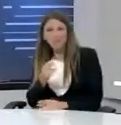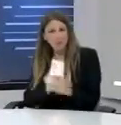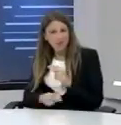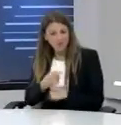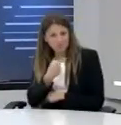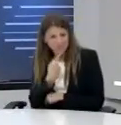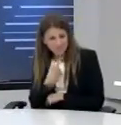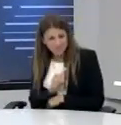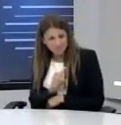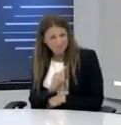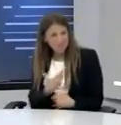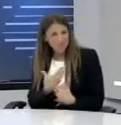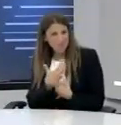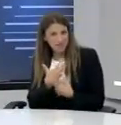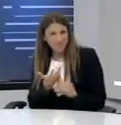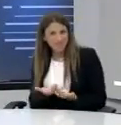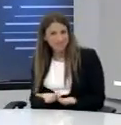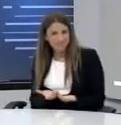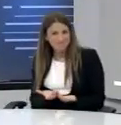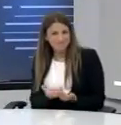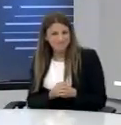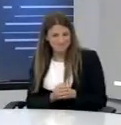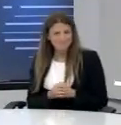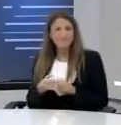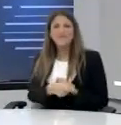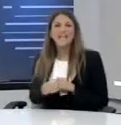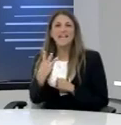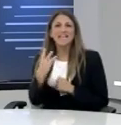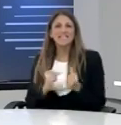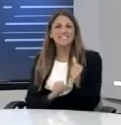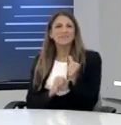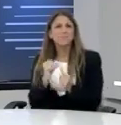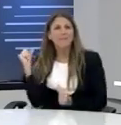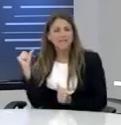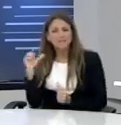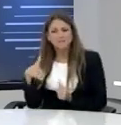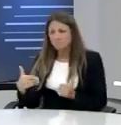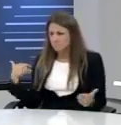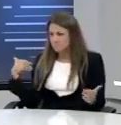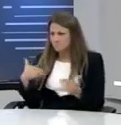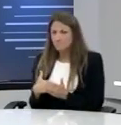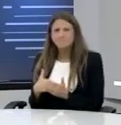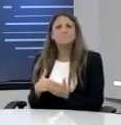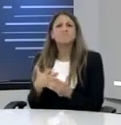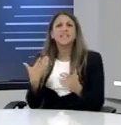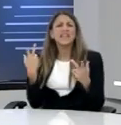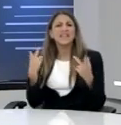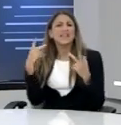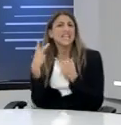εκλογές. Θα καρπονόσασταν αυτούς τους 3 μήνες τα αποτελέσματα της δικής σας